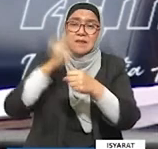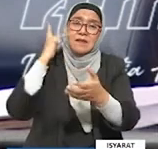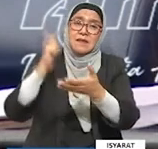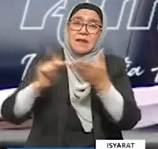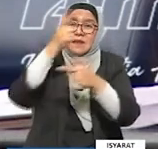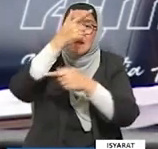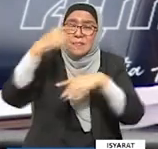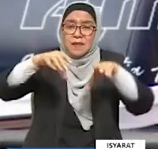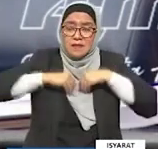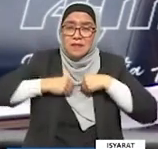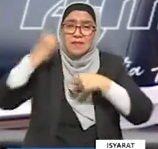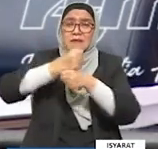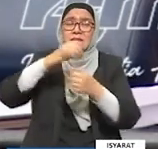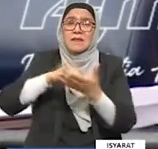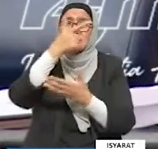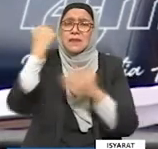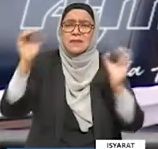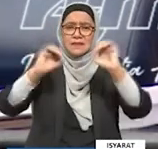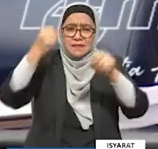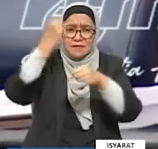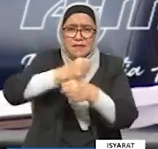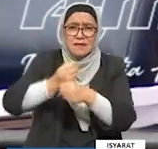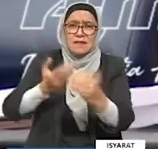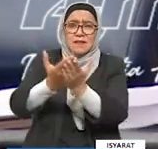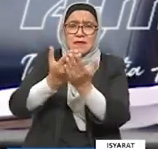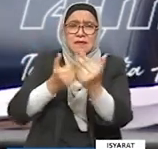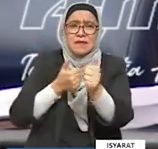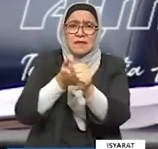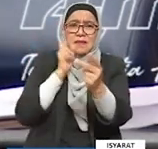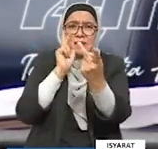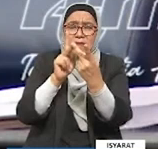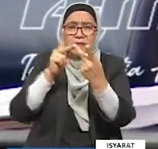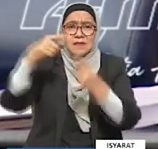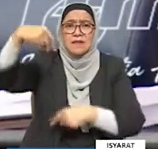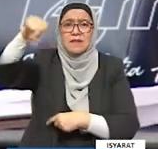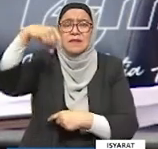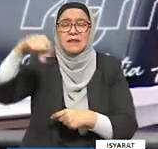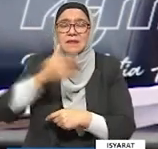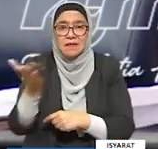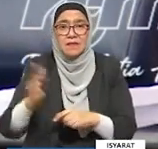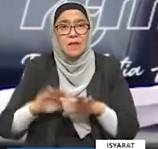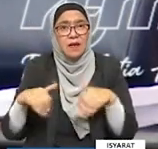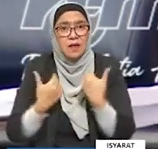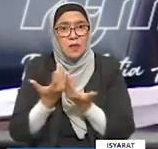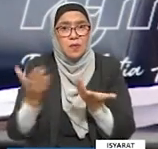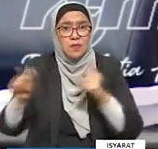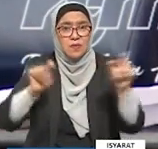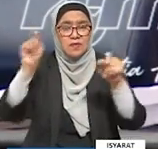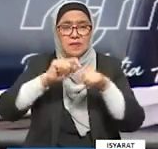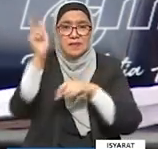ada kerja-kerja yang bersesuaian dengan kelayakan mereka. Jadi setakat mana tindakan kerajaan untuk mengatasi masalah